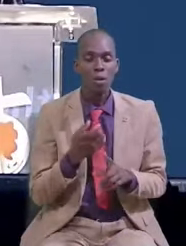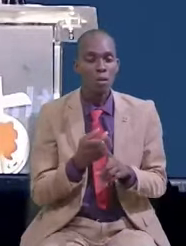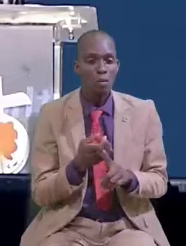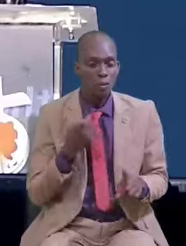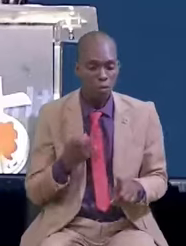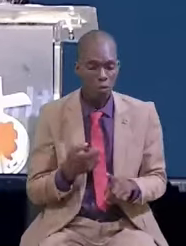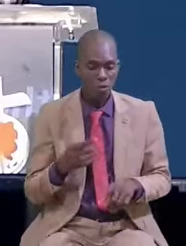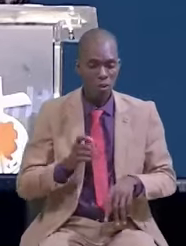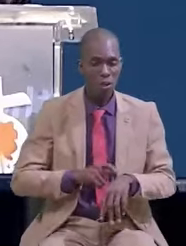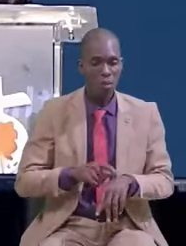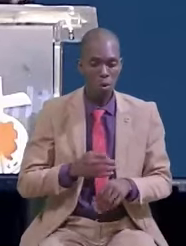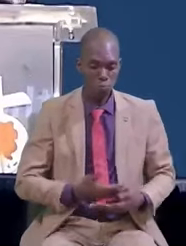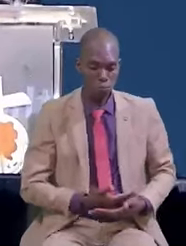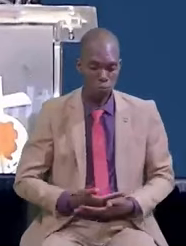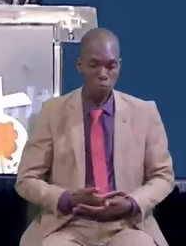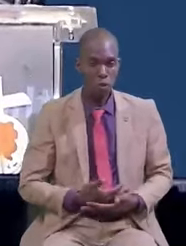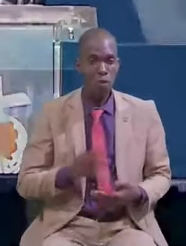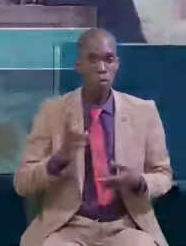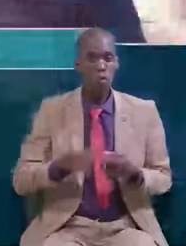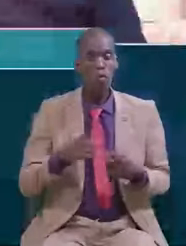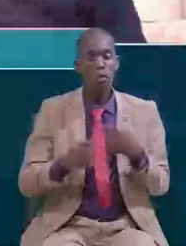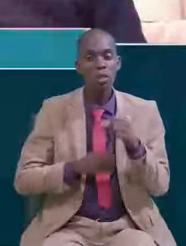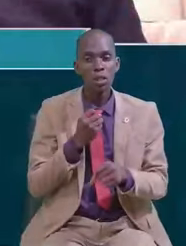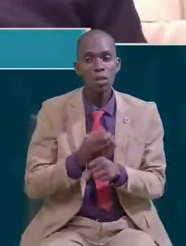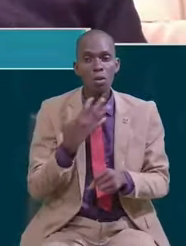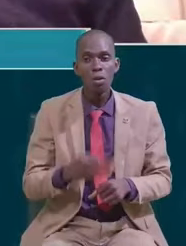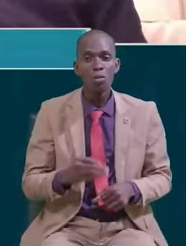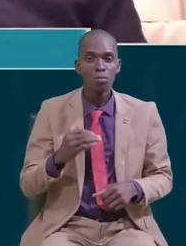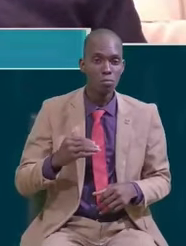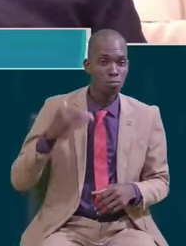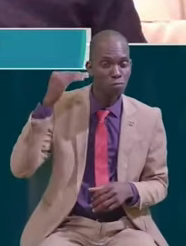De l'enfance à l'âge adulte,